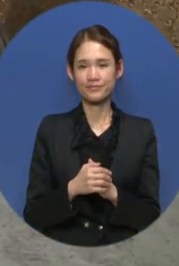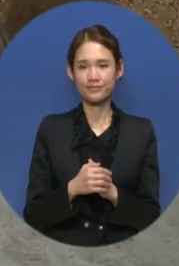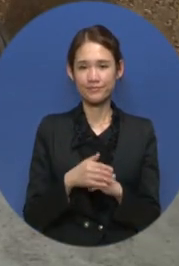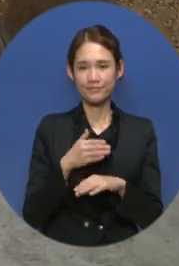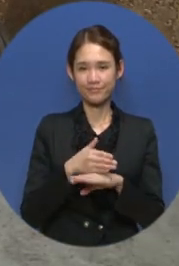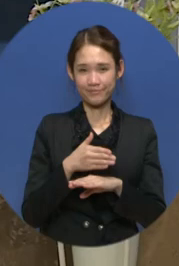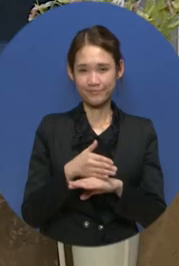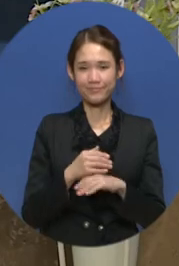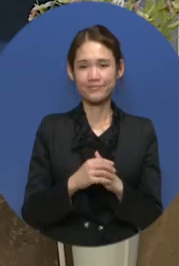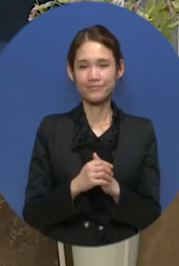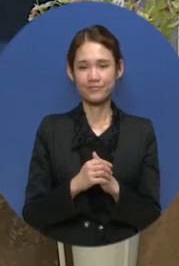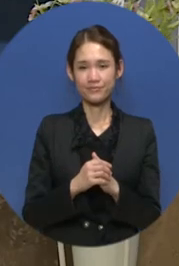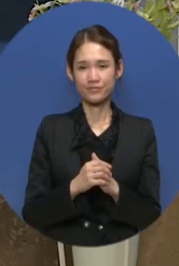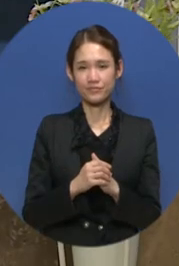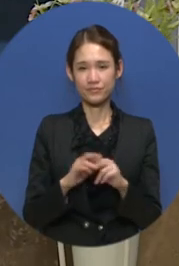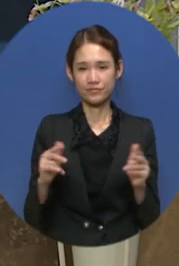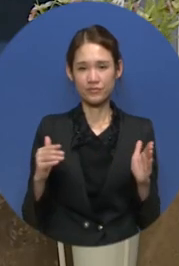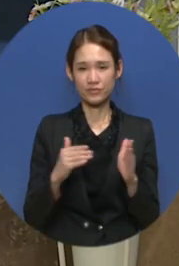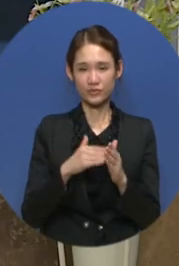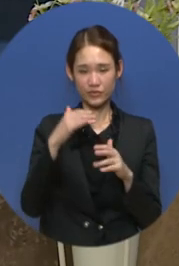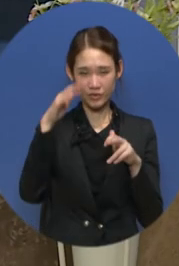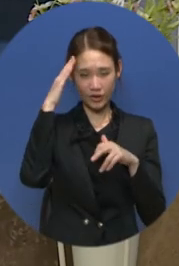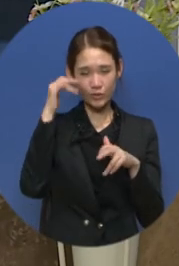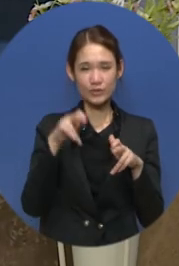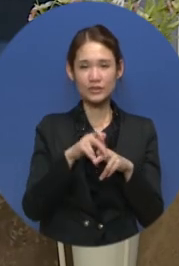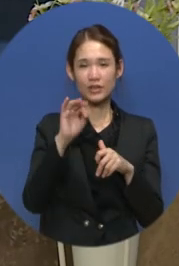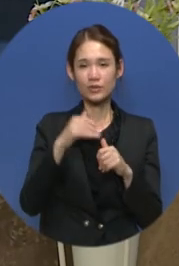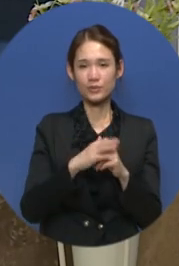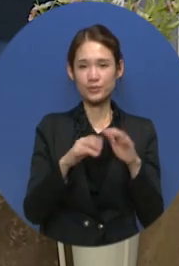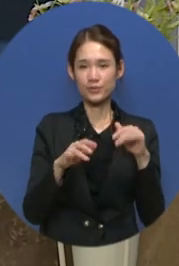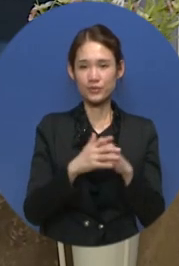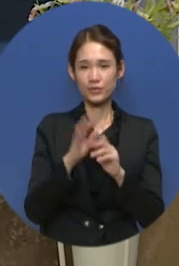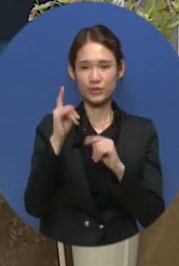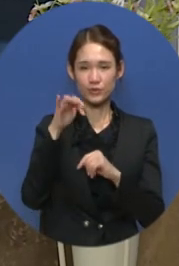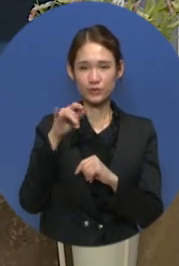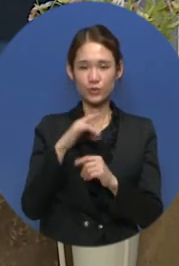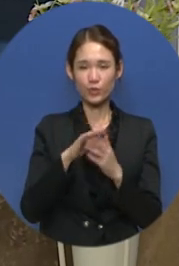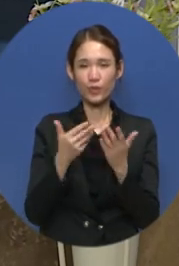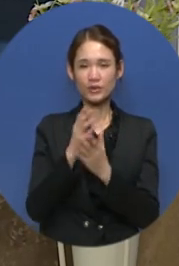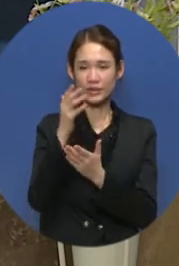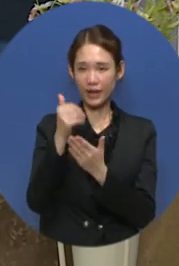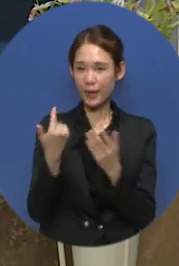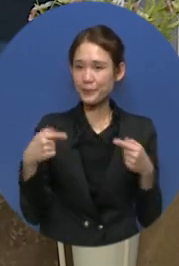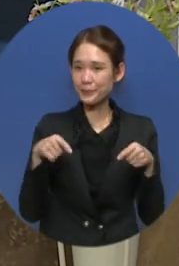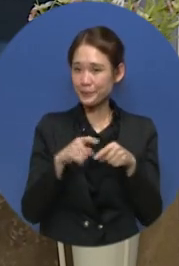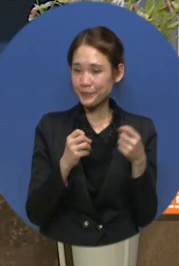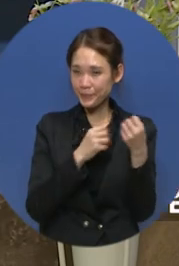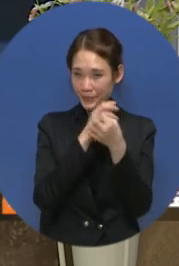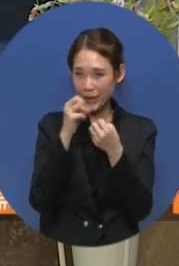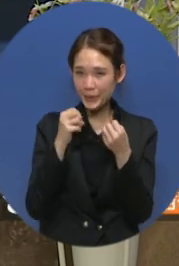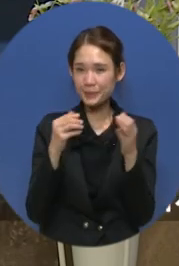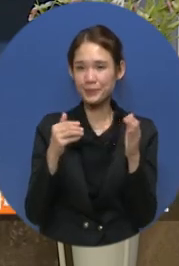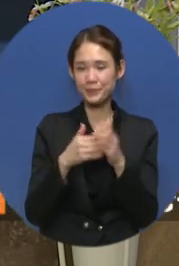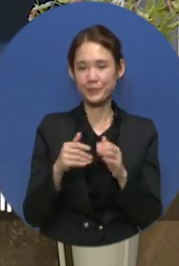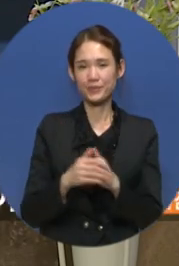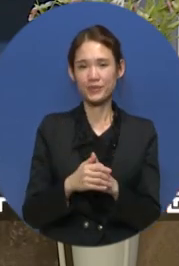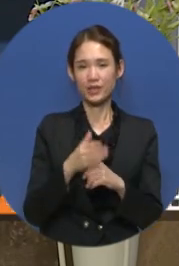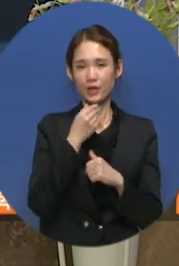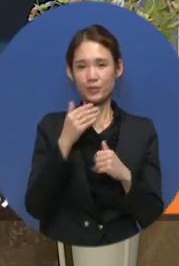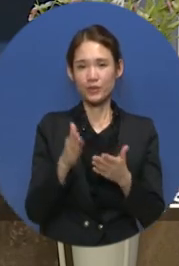고맙습니다. 네. 지금까지 한국 장애우 마을 이순호 원장님과 함께 했습니다.